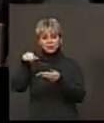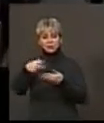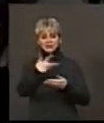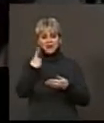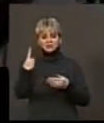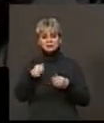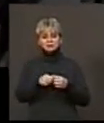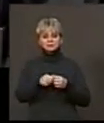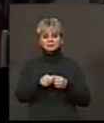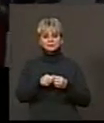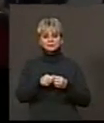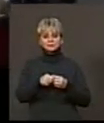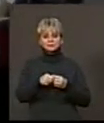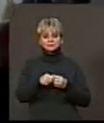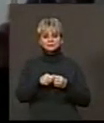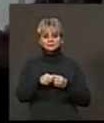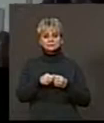3-1.